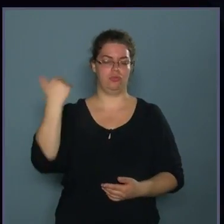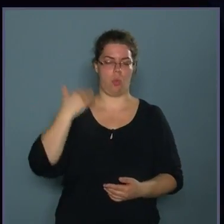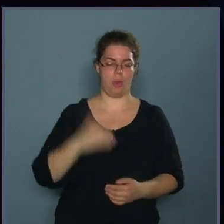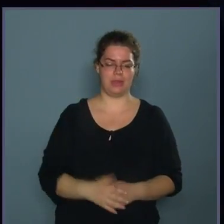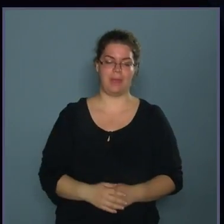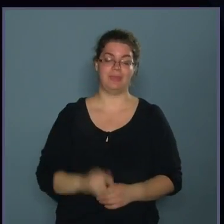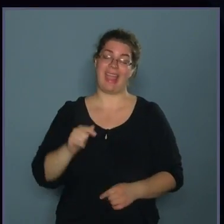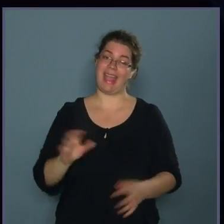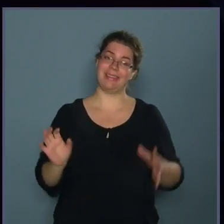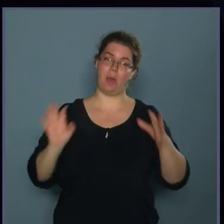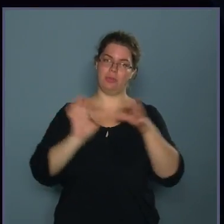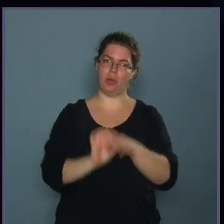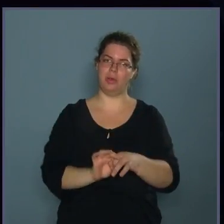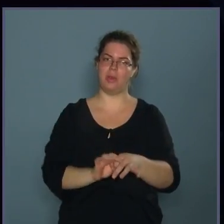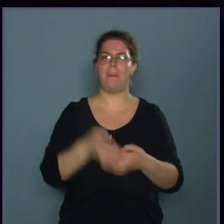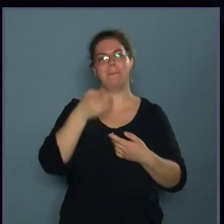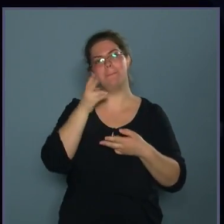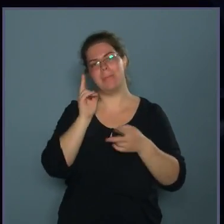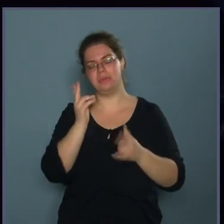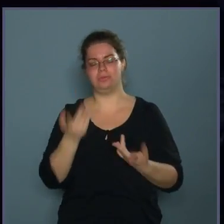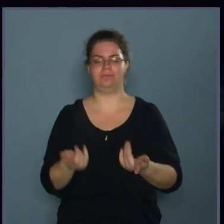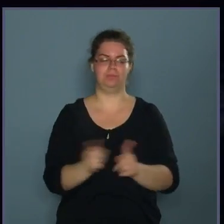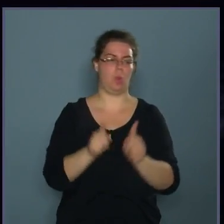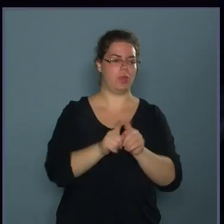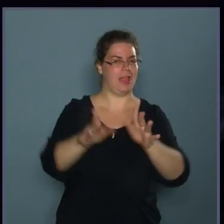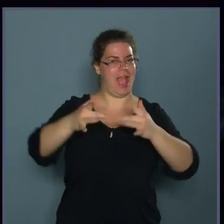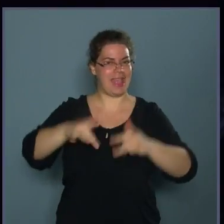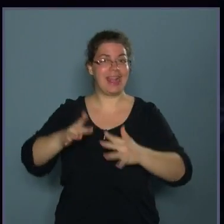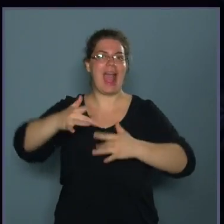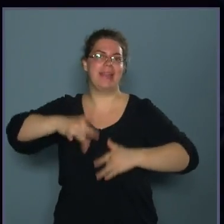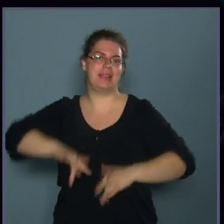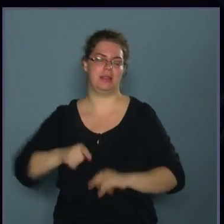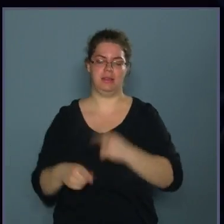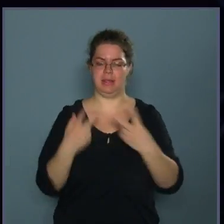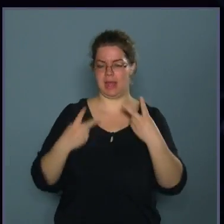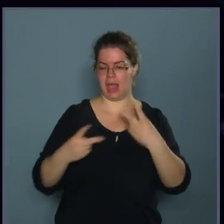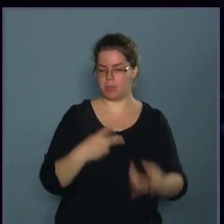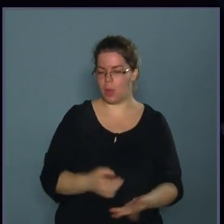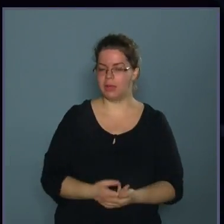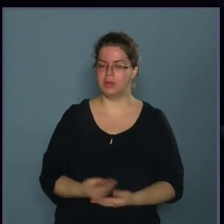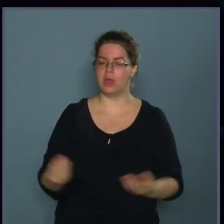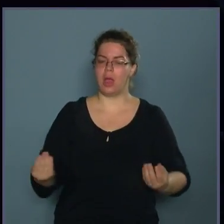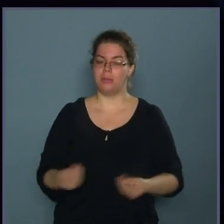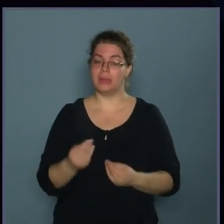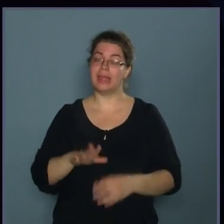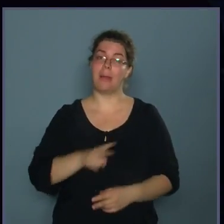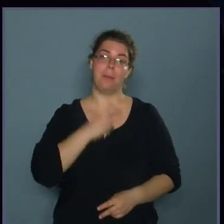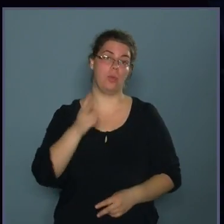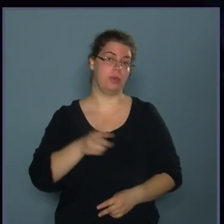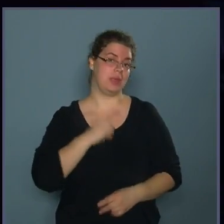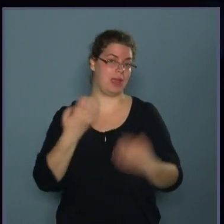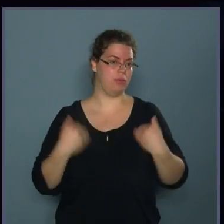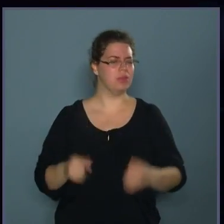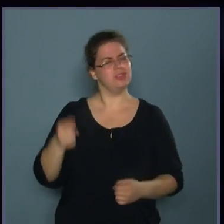múltján, ehhez kapcsolódóan megismerhetnek olyan helyeket és helyszíneket az ide látogatók, amelyekre büszkék vagyunk,